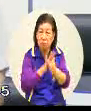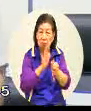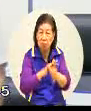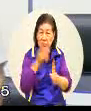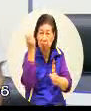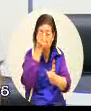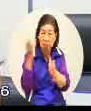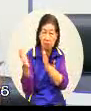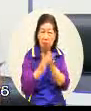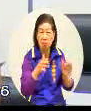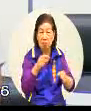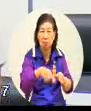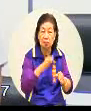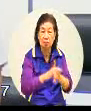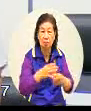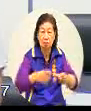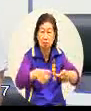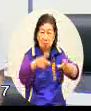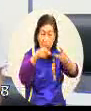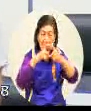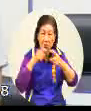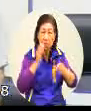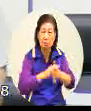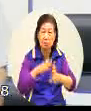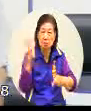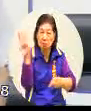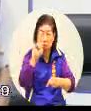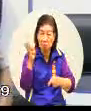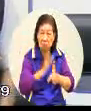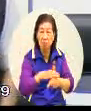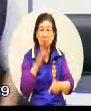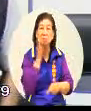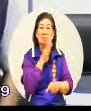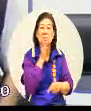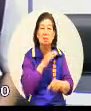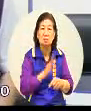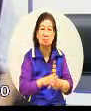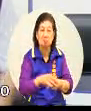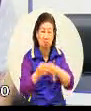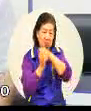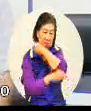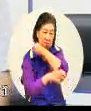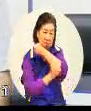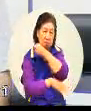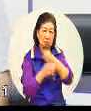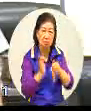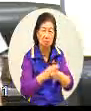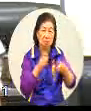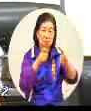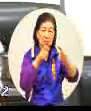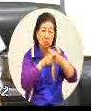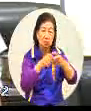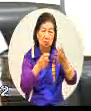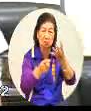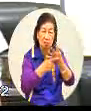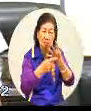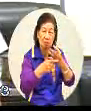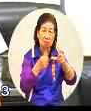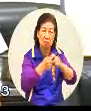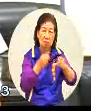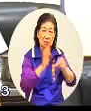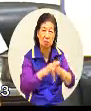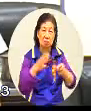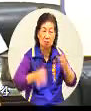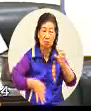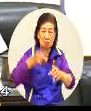70%，我们做回收再使用啦，拢未用钱，嘛是去放咧工业区， 下个水管内底处理一遍，胶